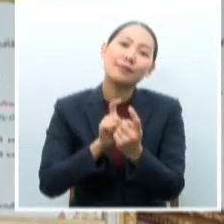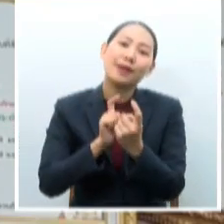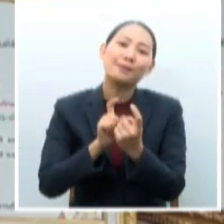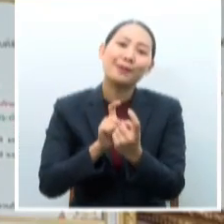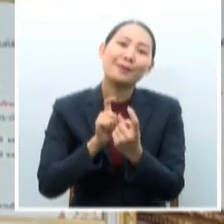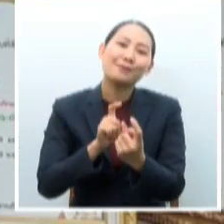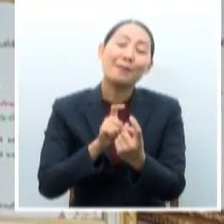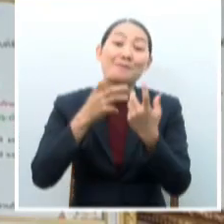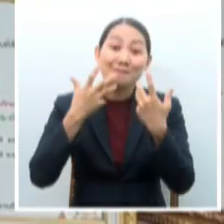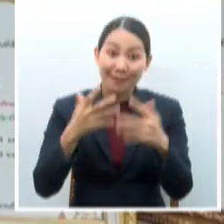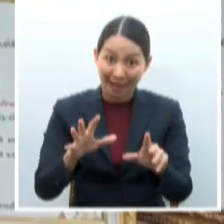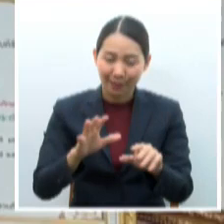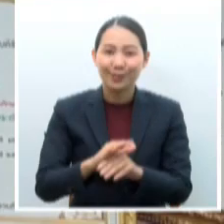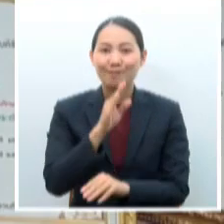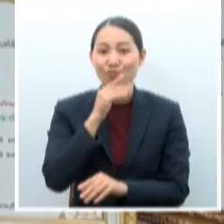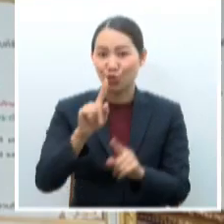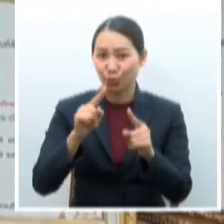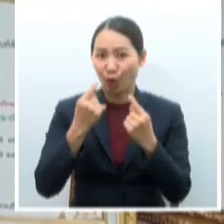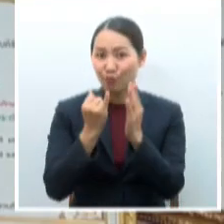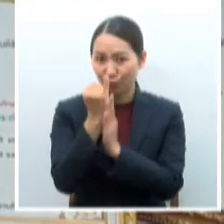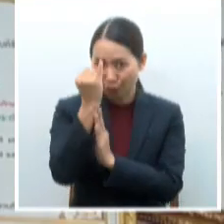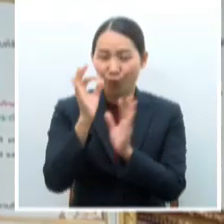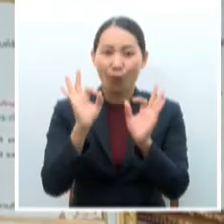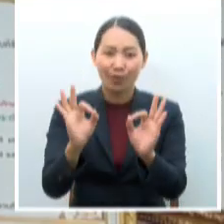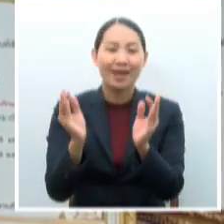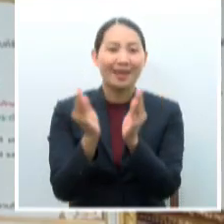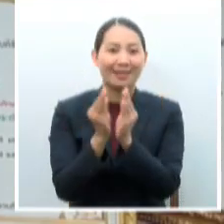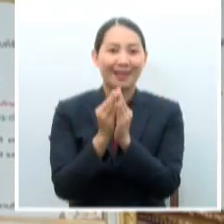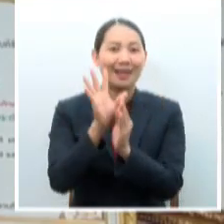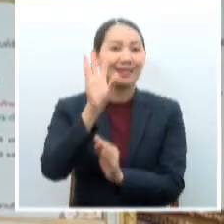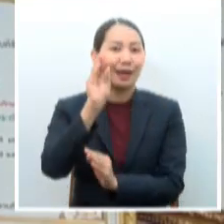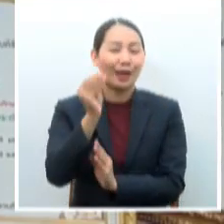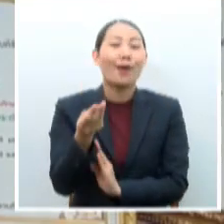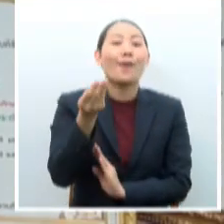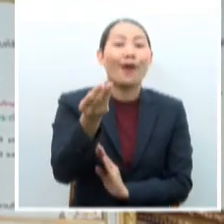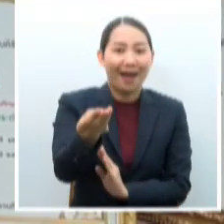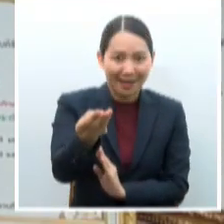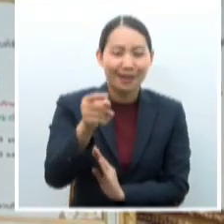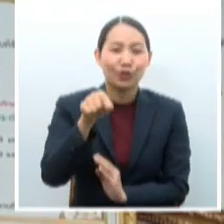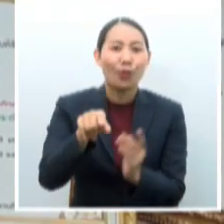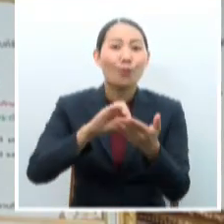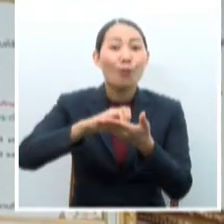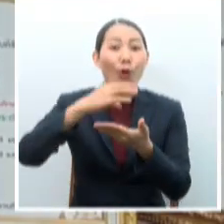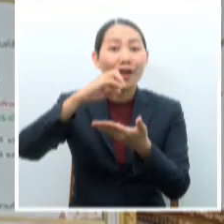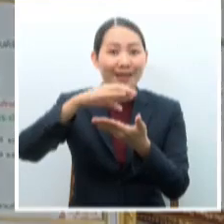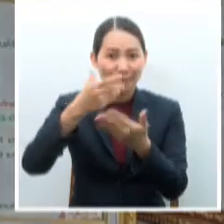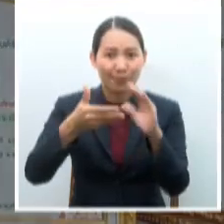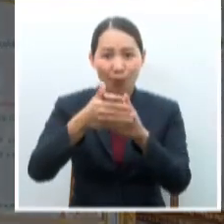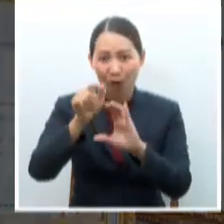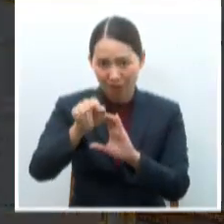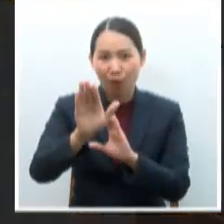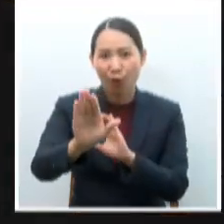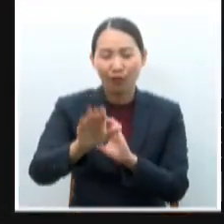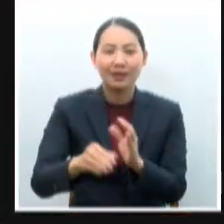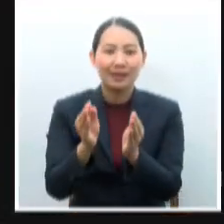ณครูก็จะให้ดาวกลับไปในโปรแกรม ClassPoint เลยพอให้ดาวกลับไปเนี่ยเด็กๆก็จะเกิดความสนุกสนานกันนั่นเ